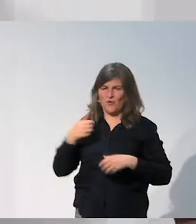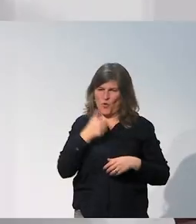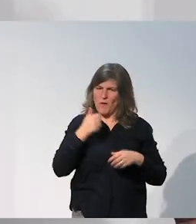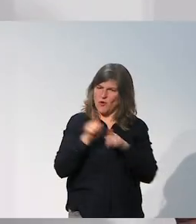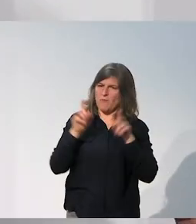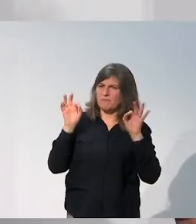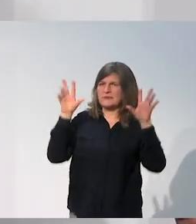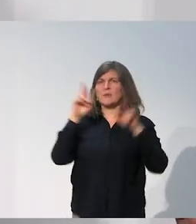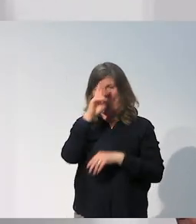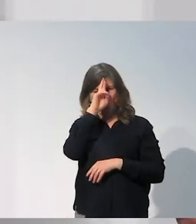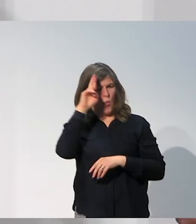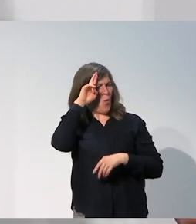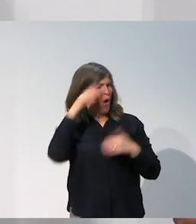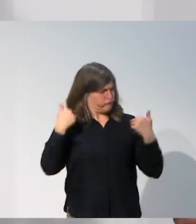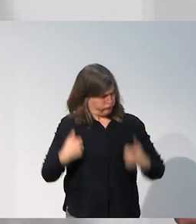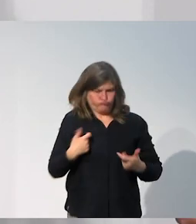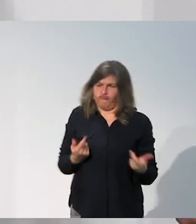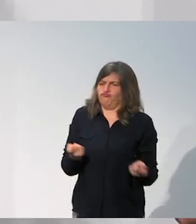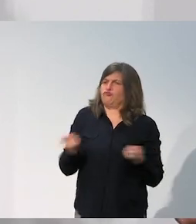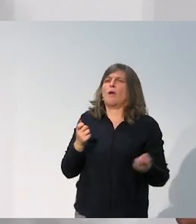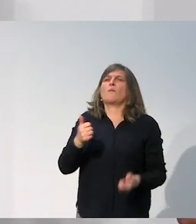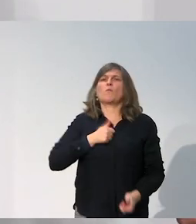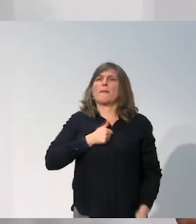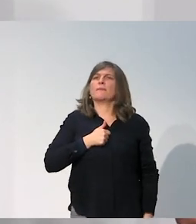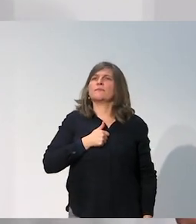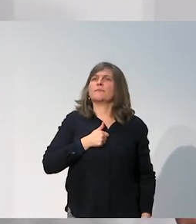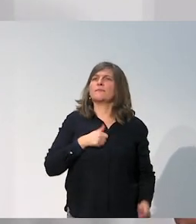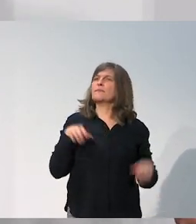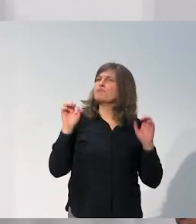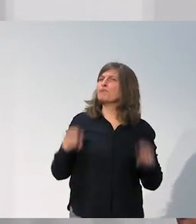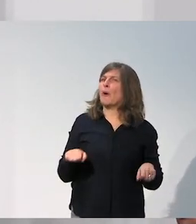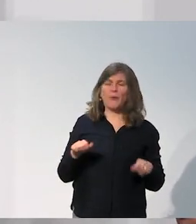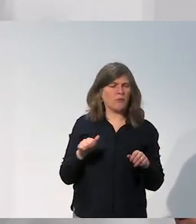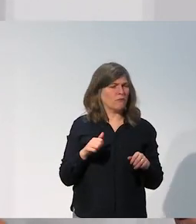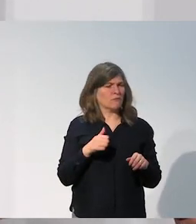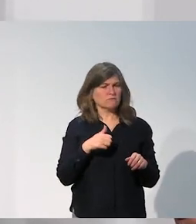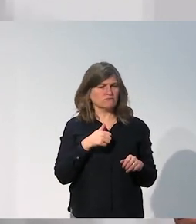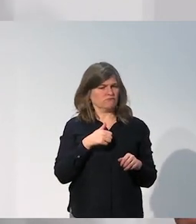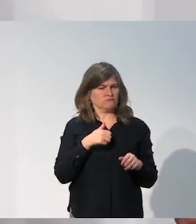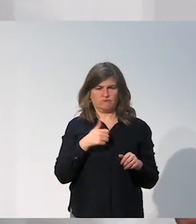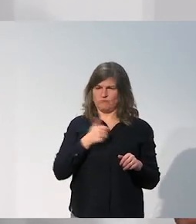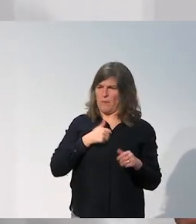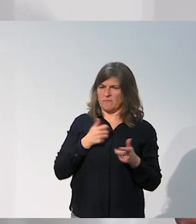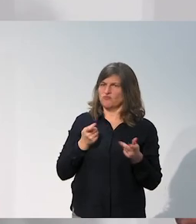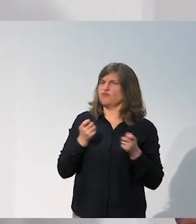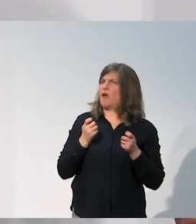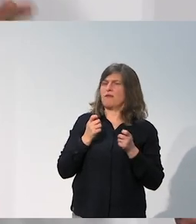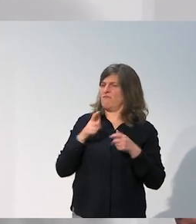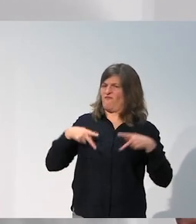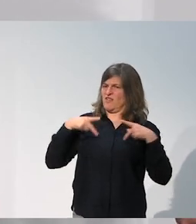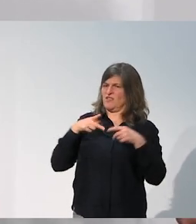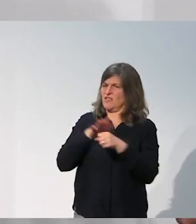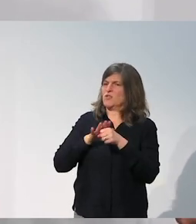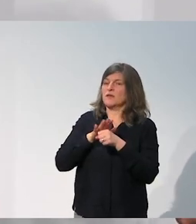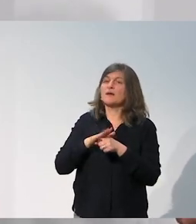de mâle droit qu'il pensait... pouvoir et devoir exercer toute sa vie, il sent vraiment que mai